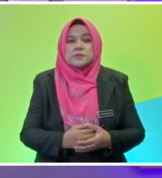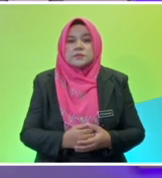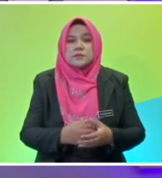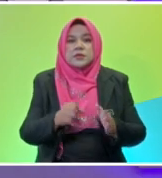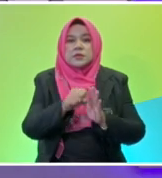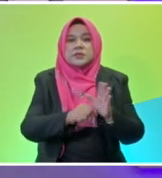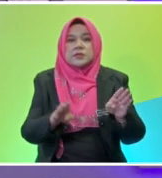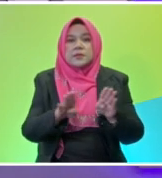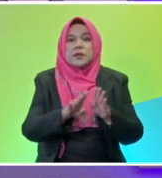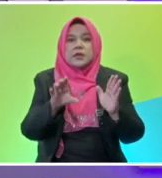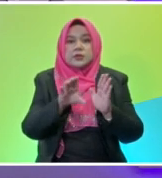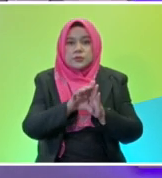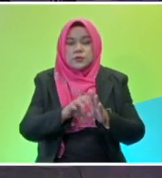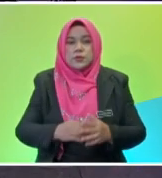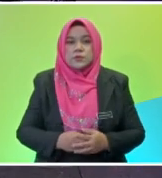sebagai contoh